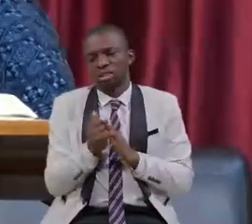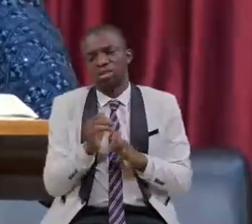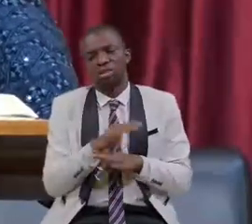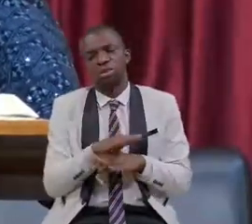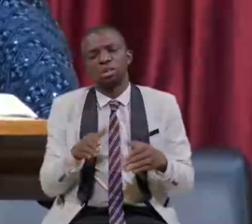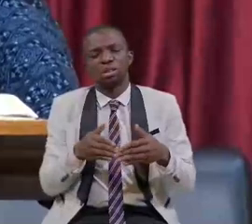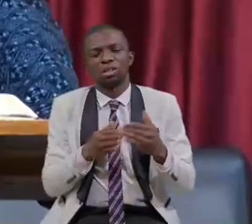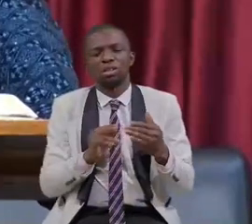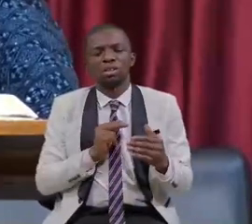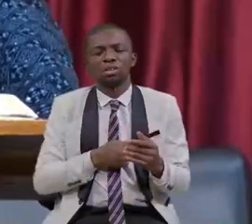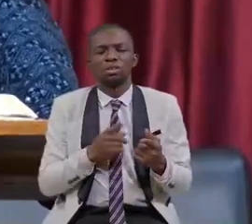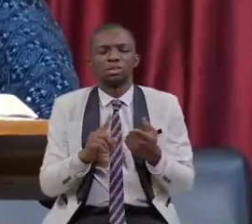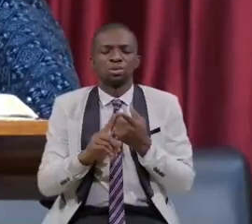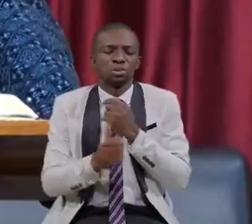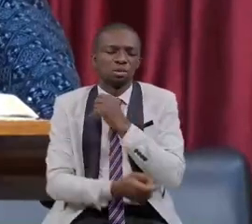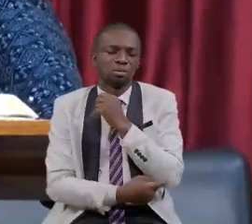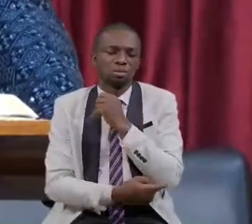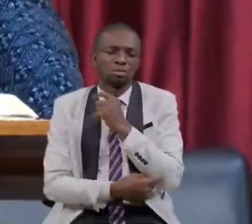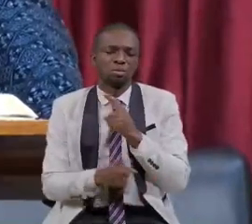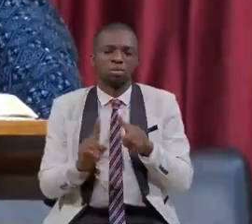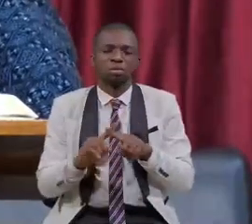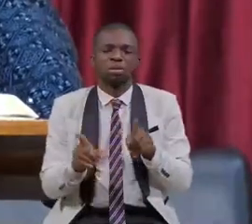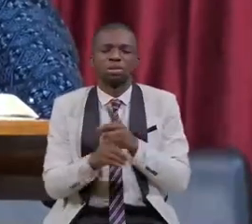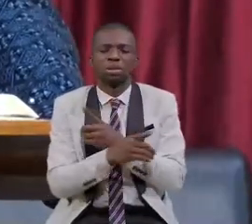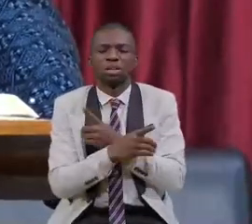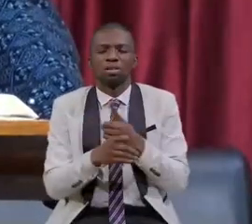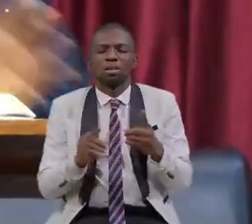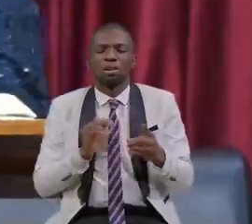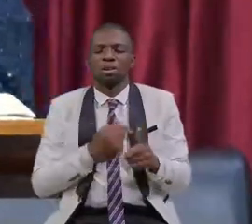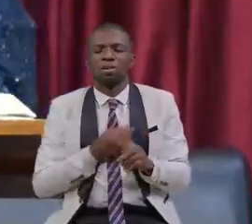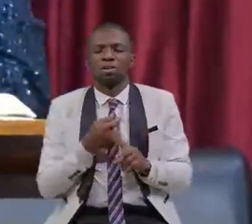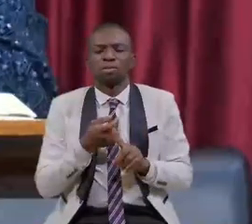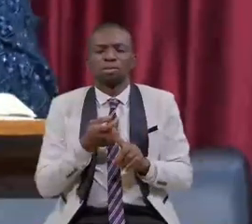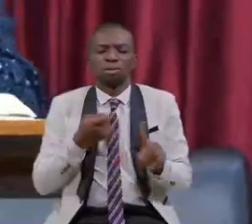Mais délivre-nous du malin. Il nous délivrera.